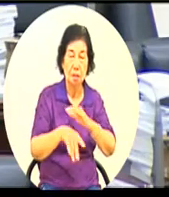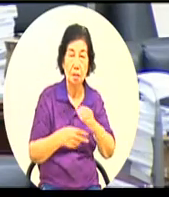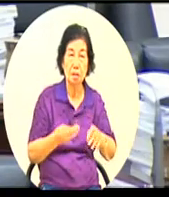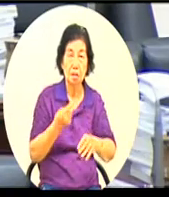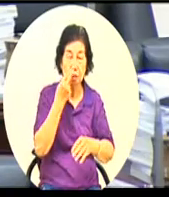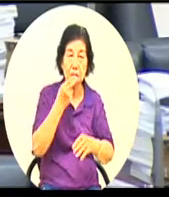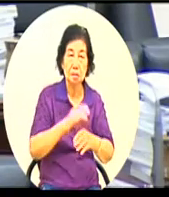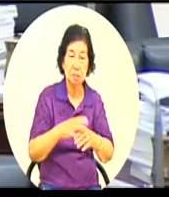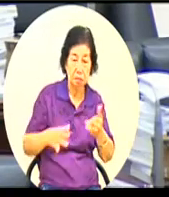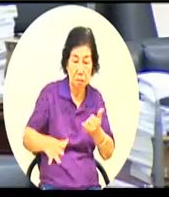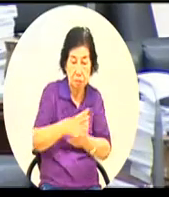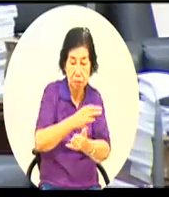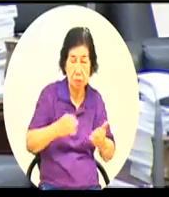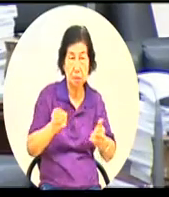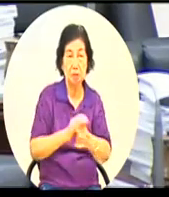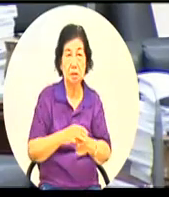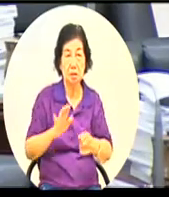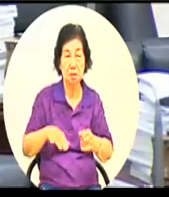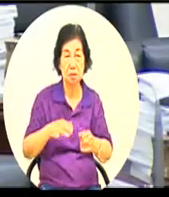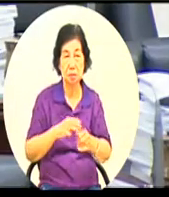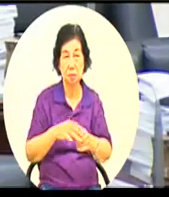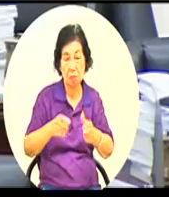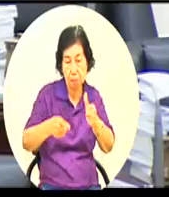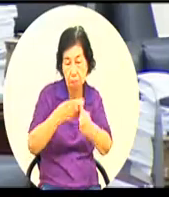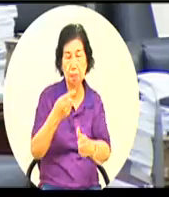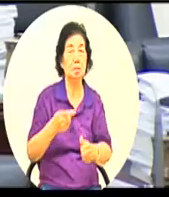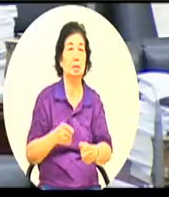全台湾市嘛是搁排第一。